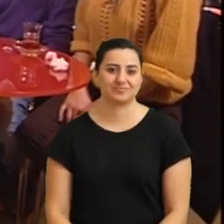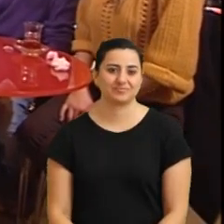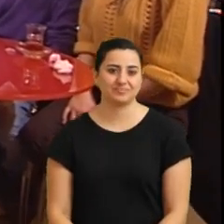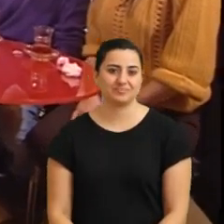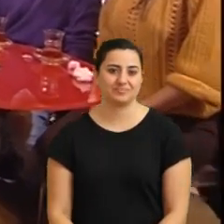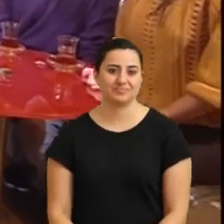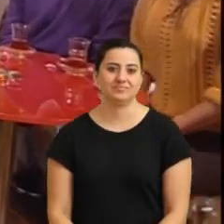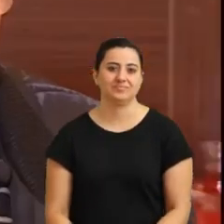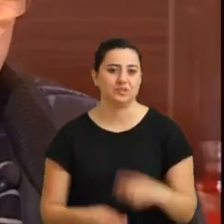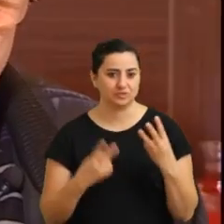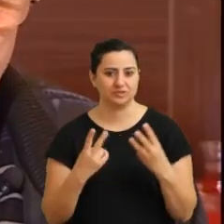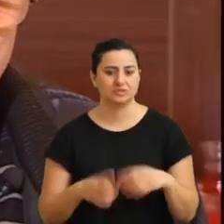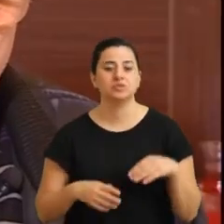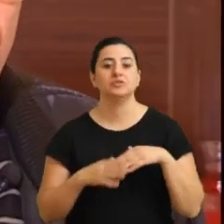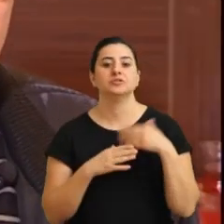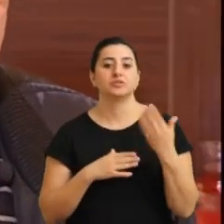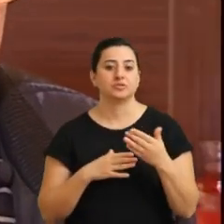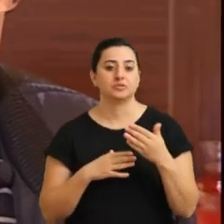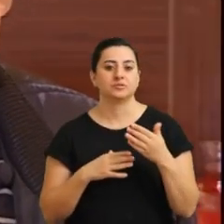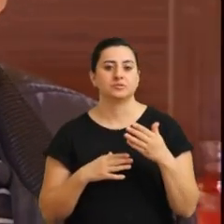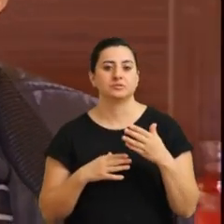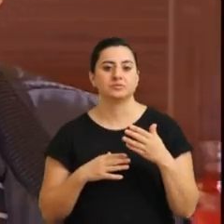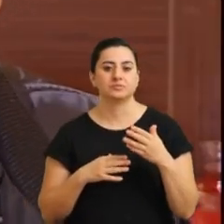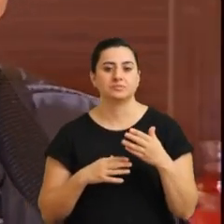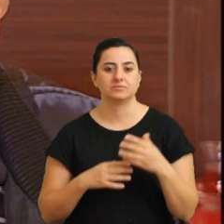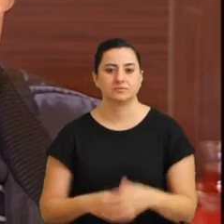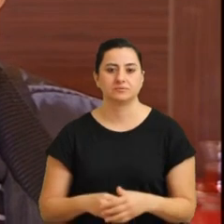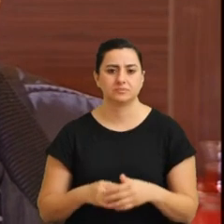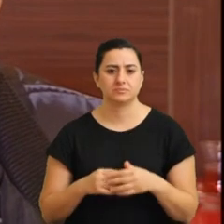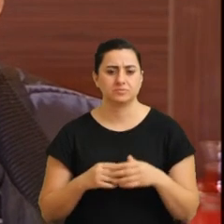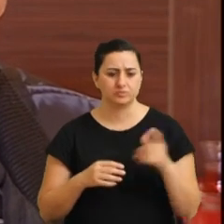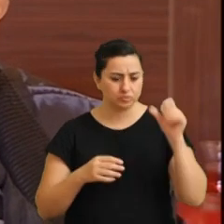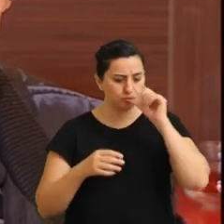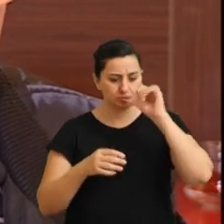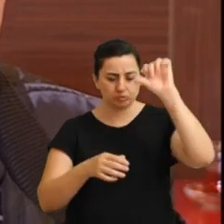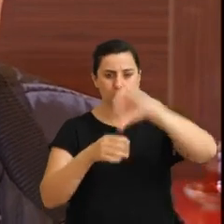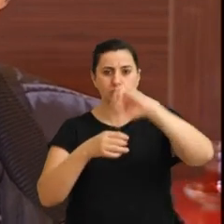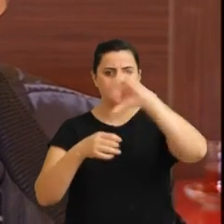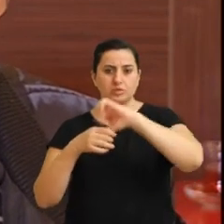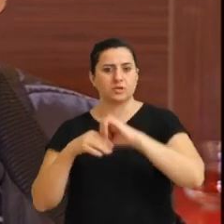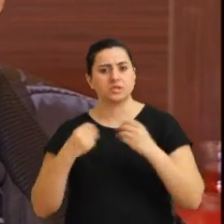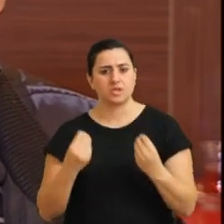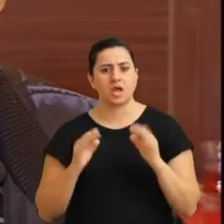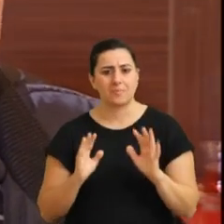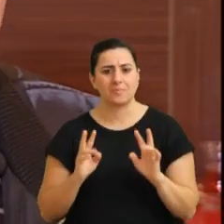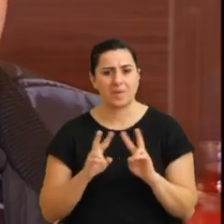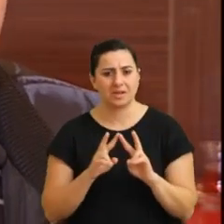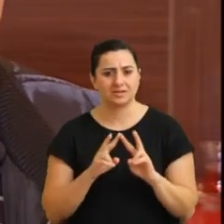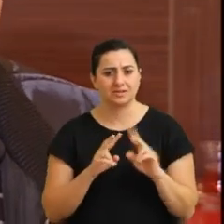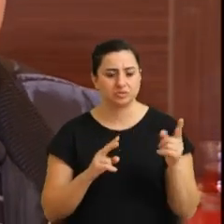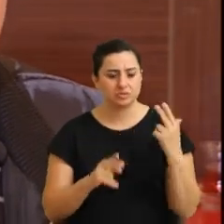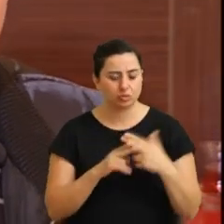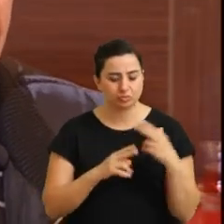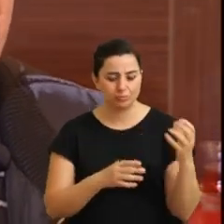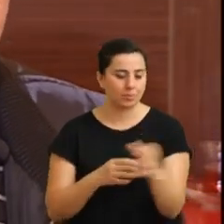3-2. Evet, 3-2. Evet, ondan sonra doluma geçildi. Dolumda da her ikiniz de iyiydiniz ama Mert biraz daha